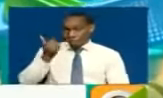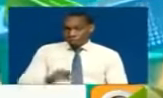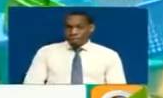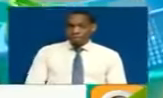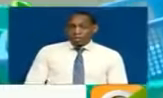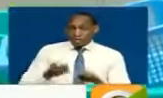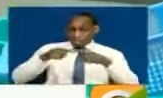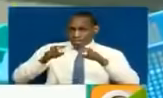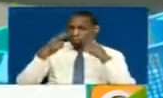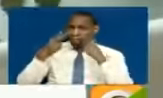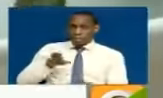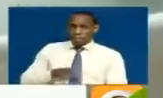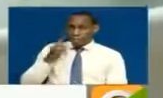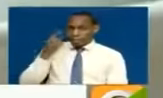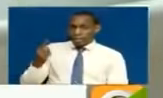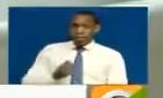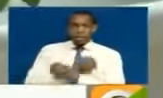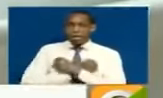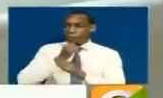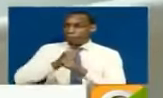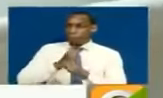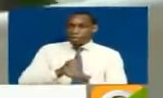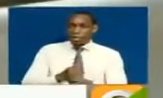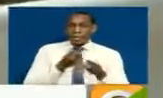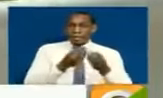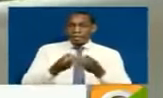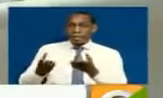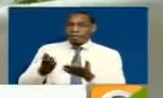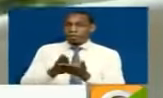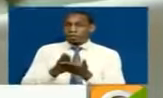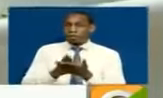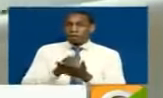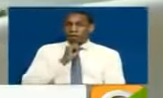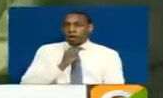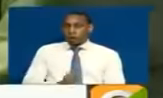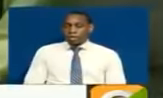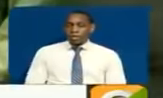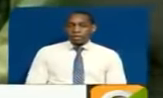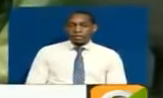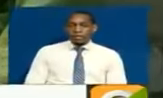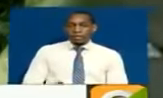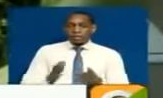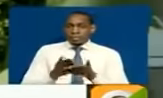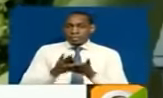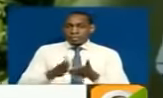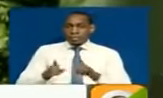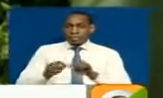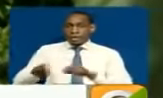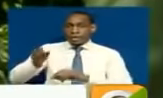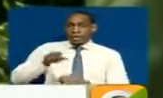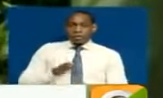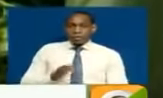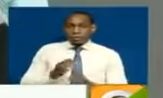Because vile umeona hao wamama wanapenda hiyo kazi yao, na wengi wao wako na miaka imepita. Na kuongeza kwa hayo, hao